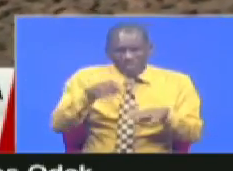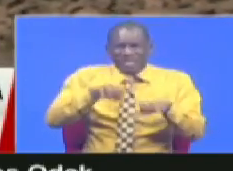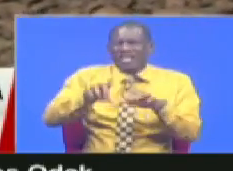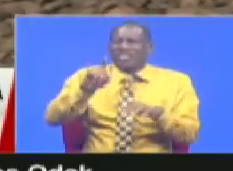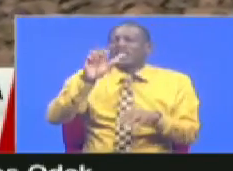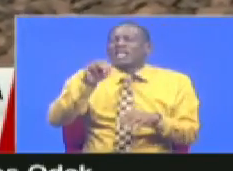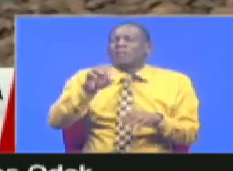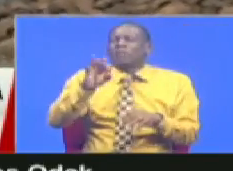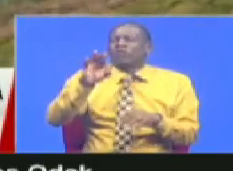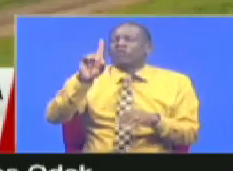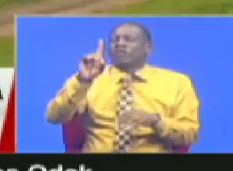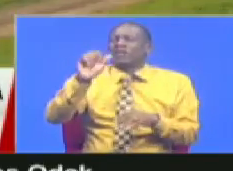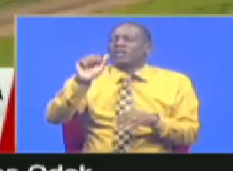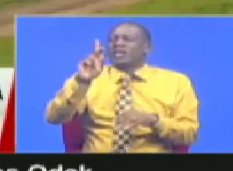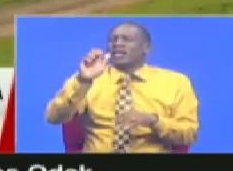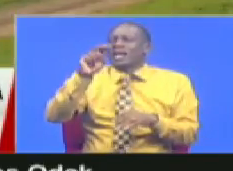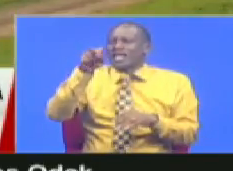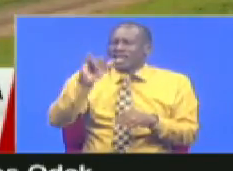Ndakaini Jumanne hii.